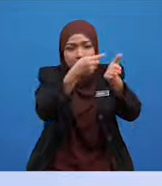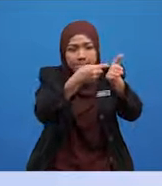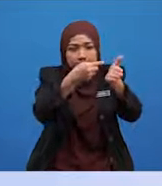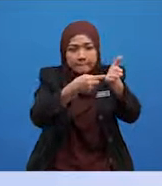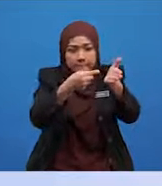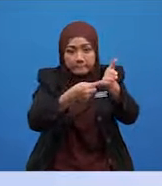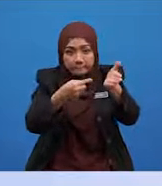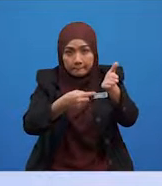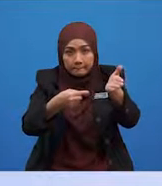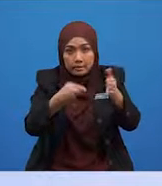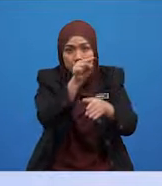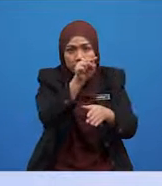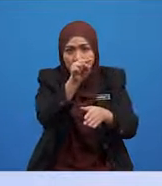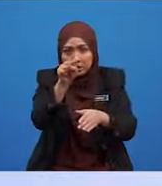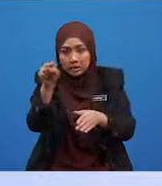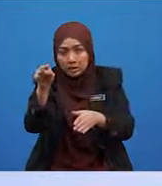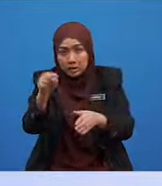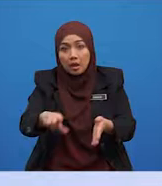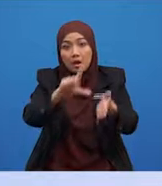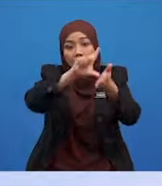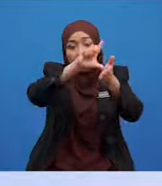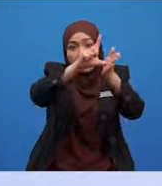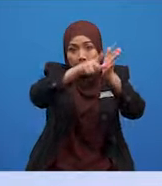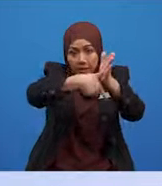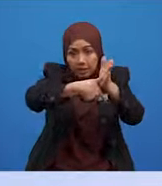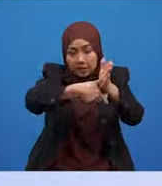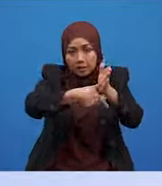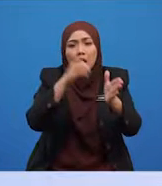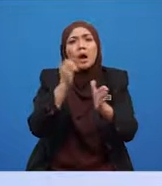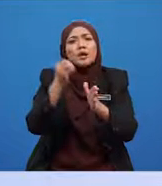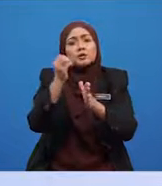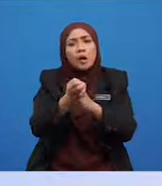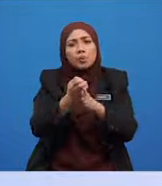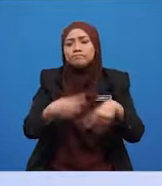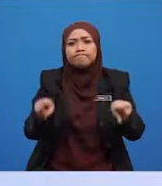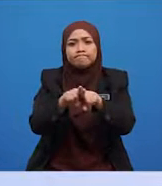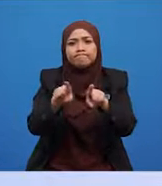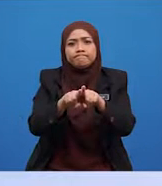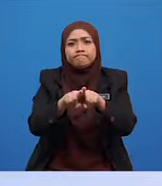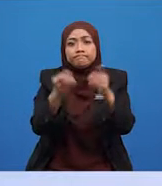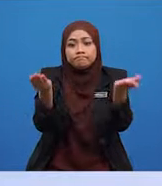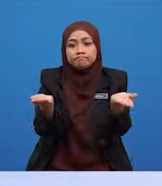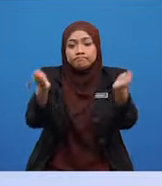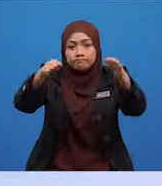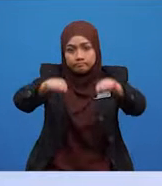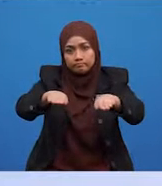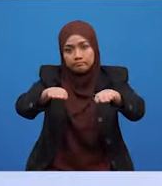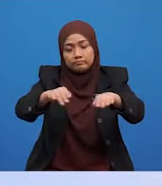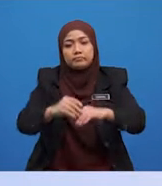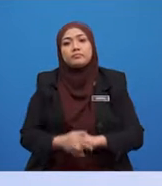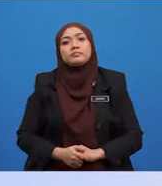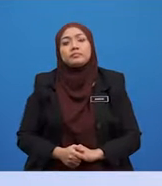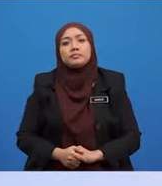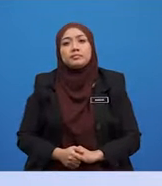dilukis merupakan diameter atau dikatakan juga paksi simetri.